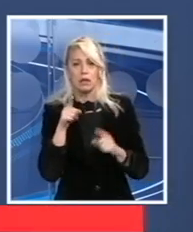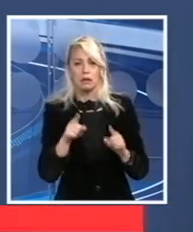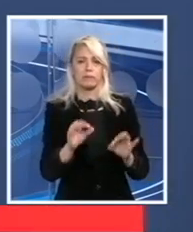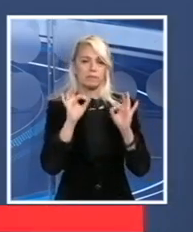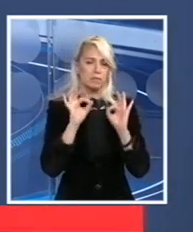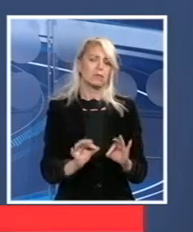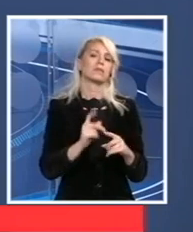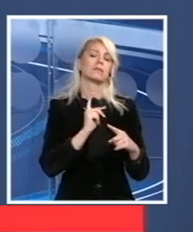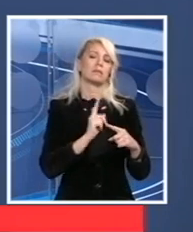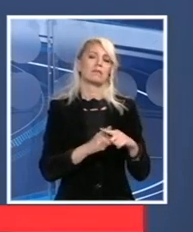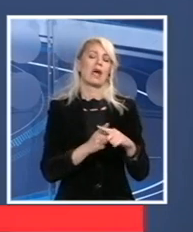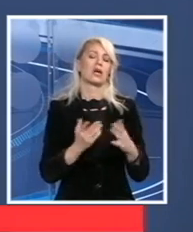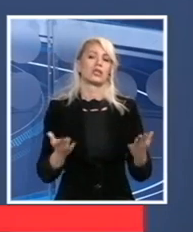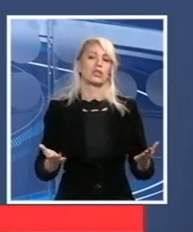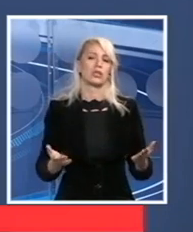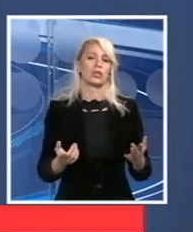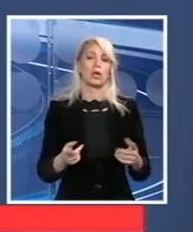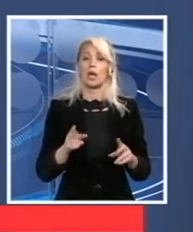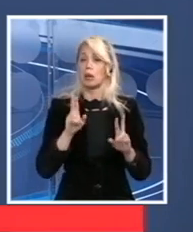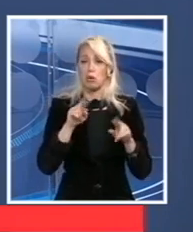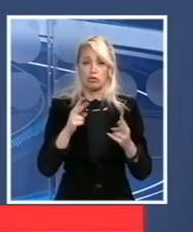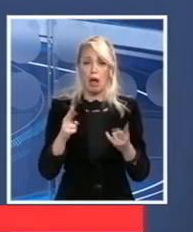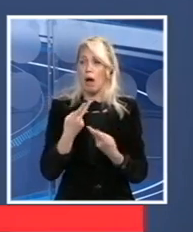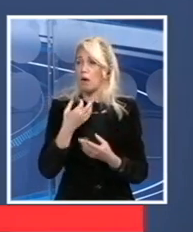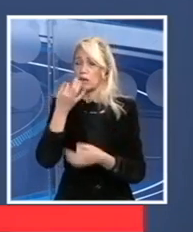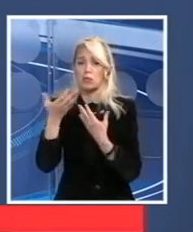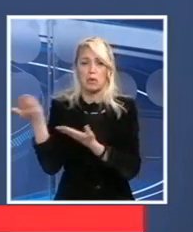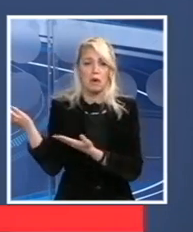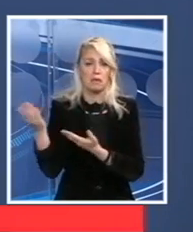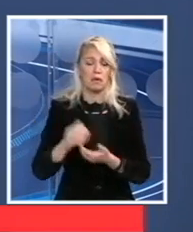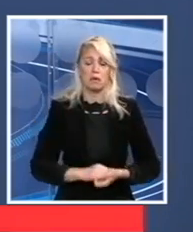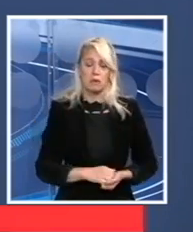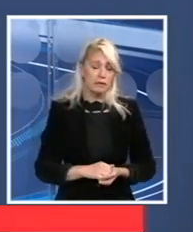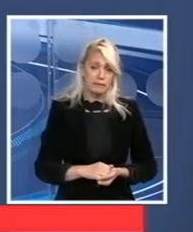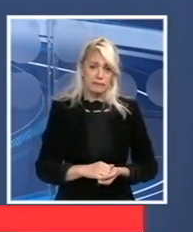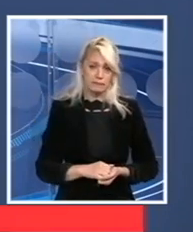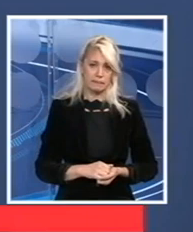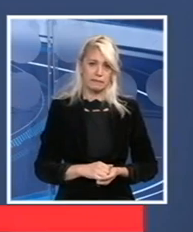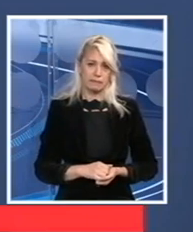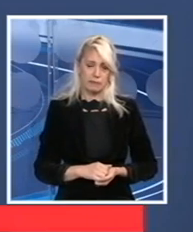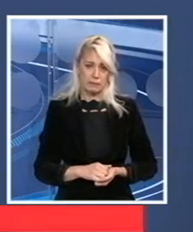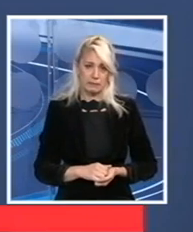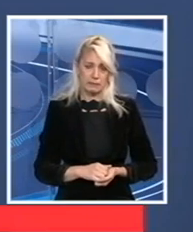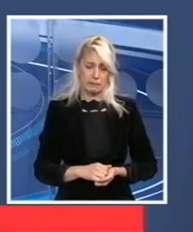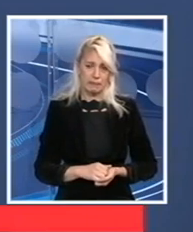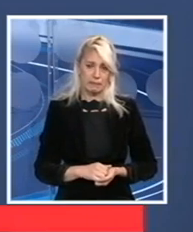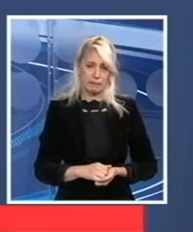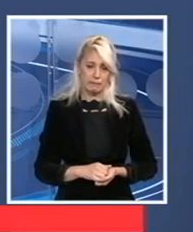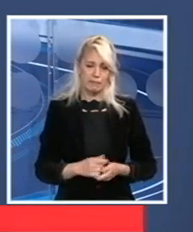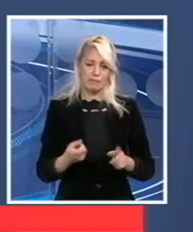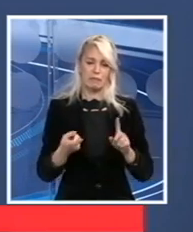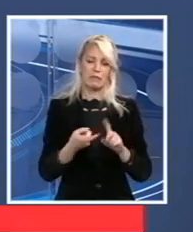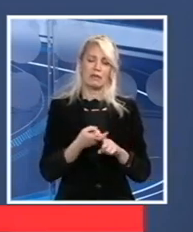i tačne i na kraju krajeva proverljive. Kada je u pitanju grupa